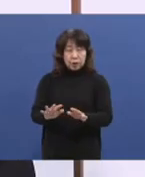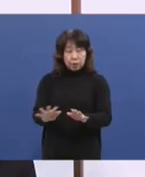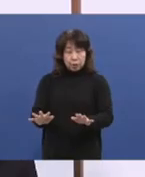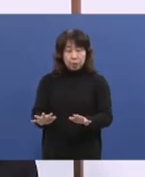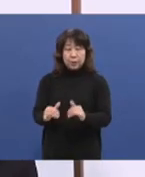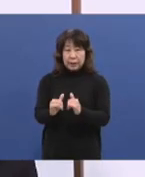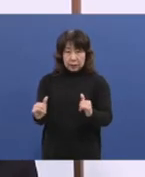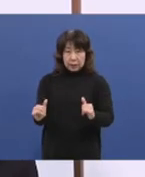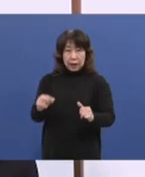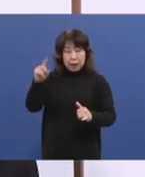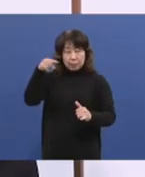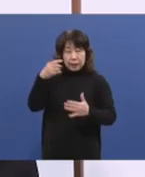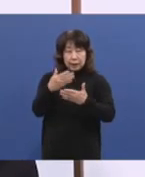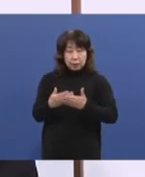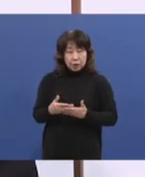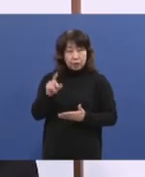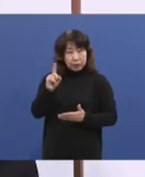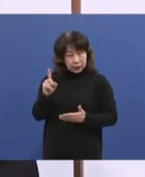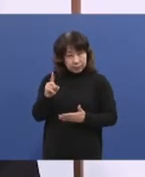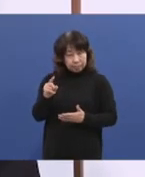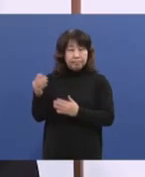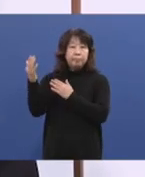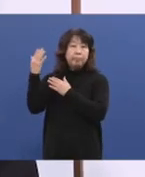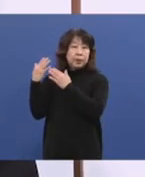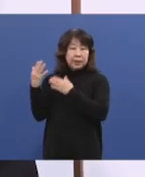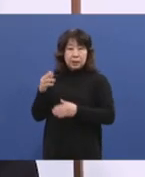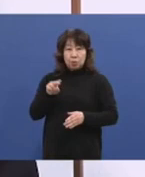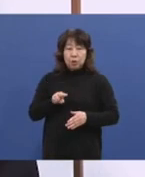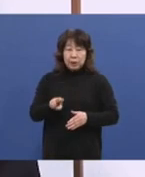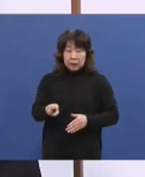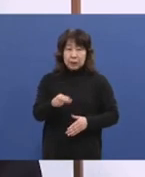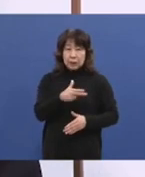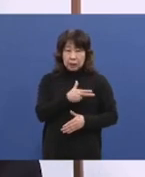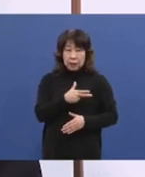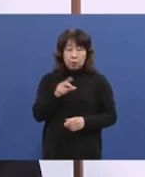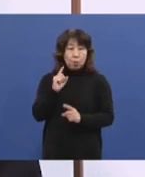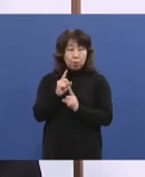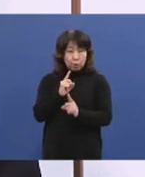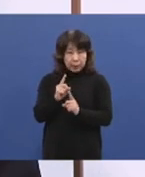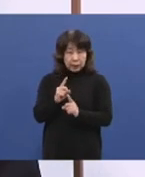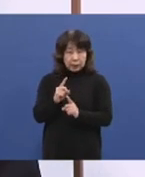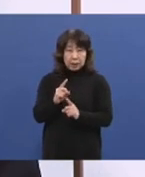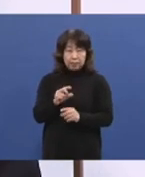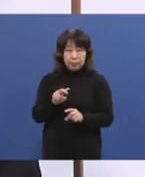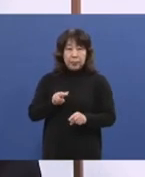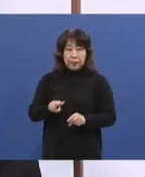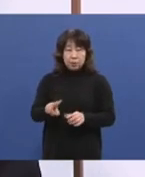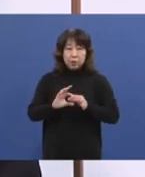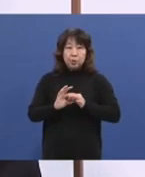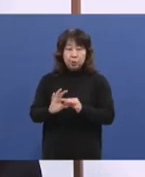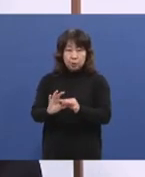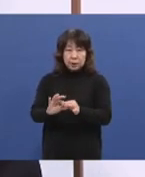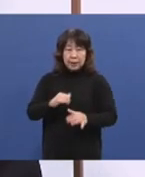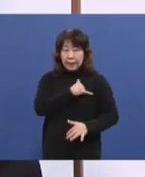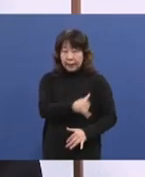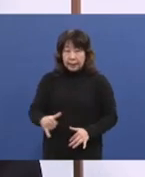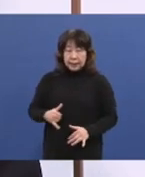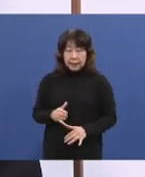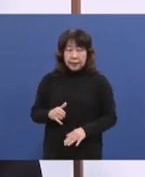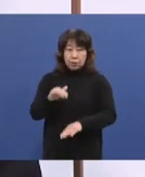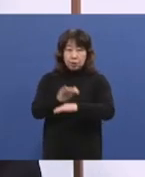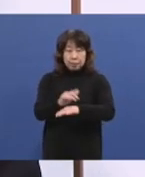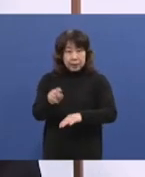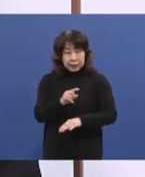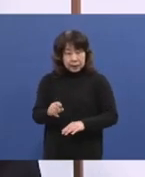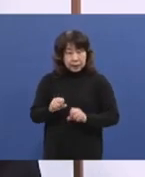はい、昔の棋士の言葉に将棋を通して人生の名人になれというのがあるんですが、これは